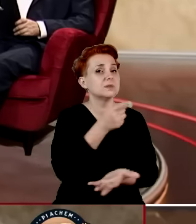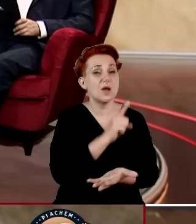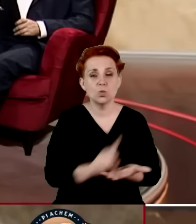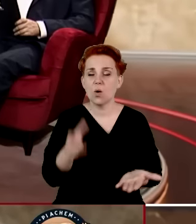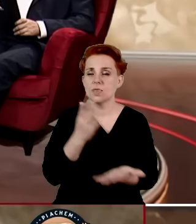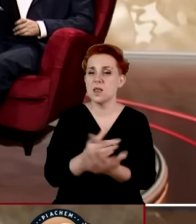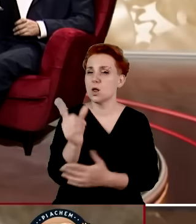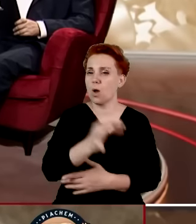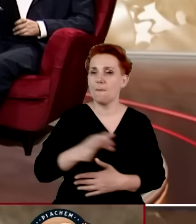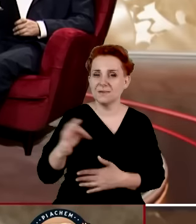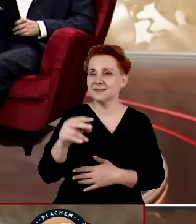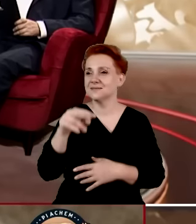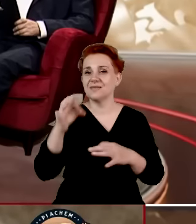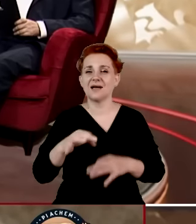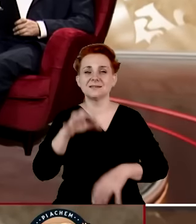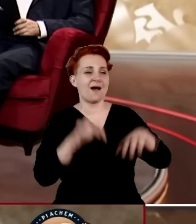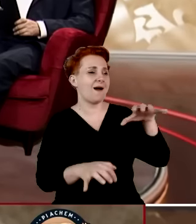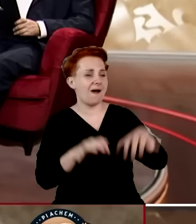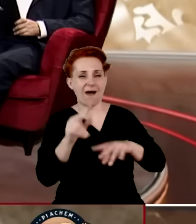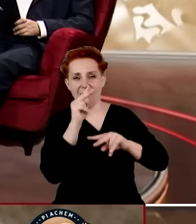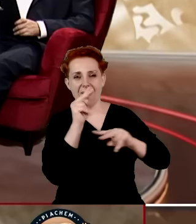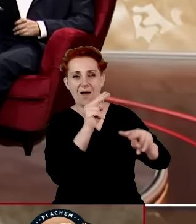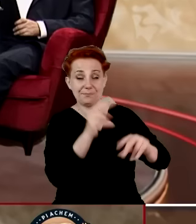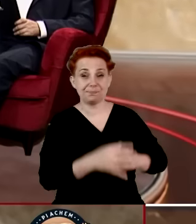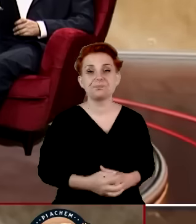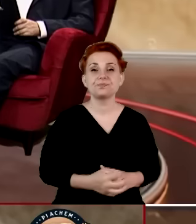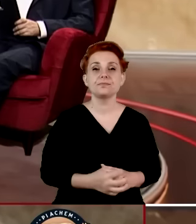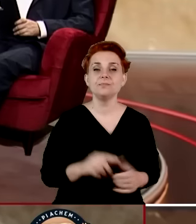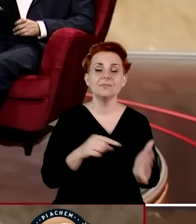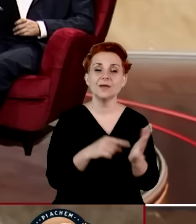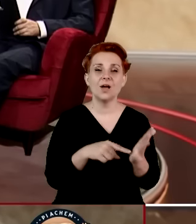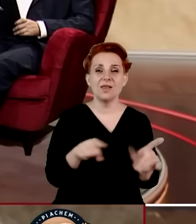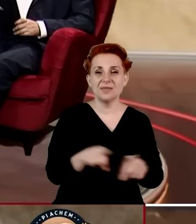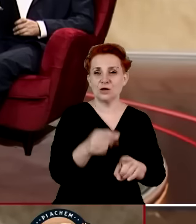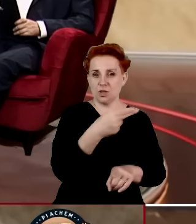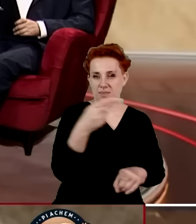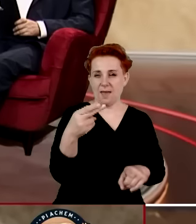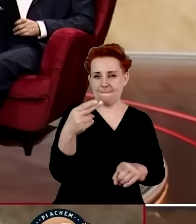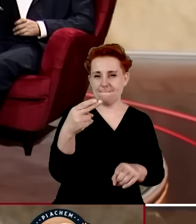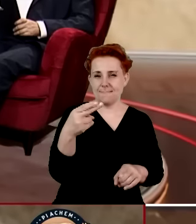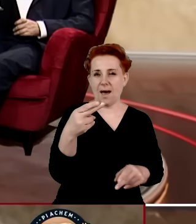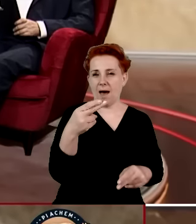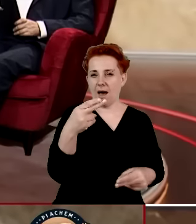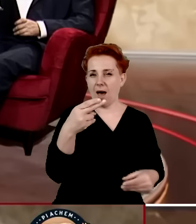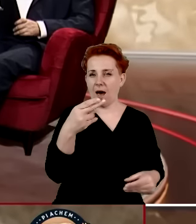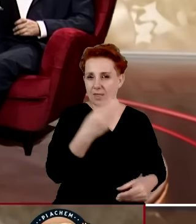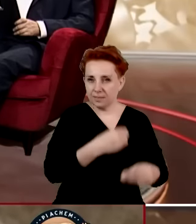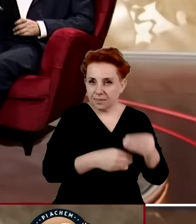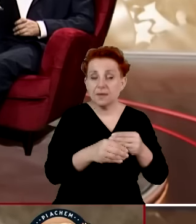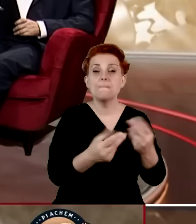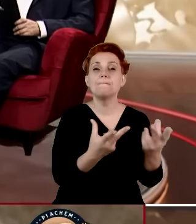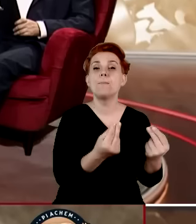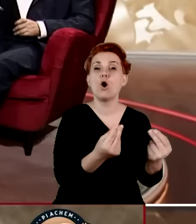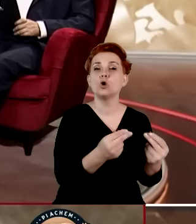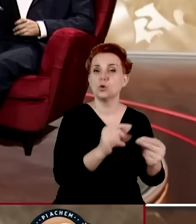podejmować. Ja jeszcze mam tutaj jedną kwestię. Ja sądzę, że w tej sytuacji, którą mamy, powinna wkroczyć teraz na białym